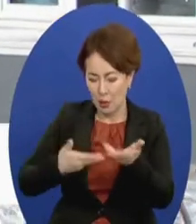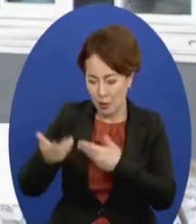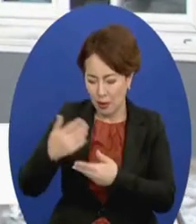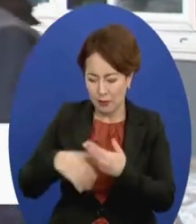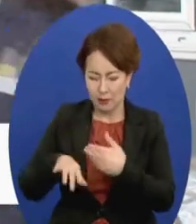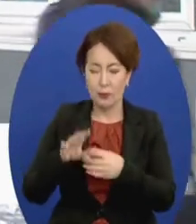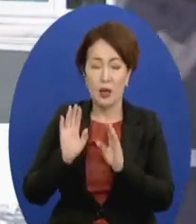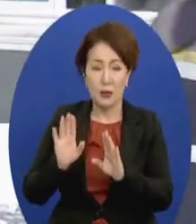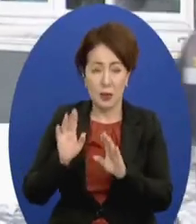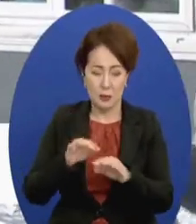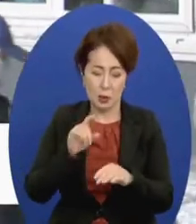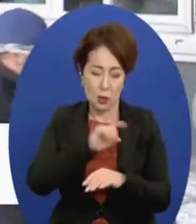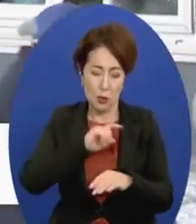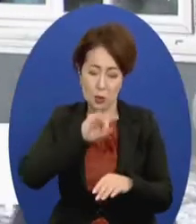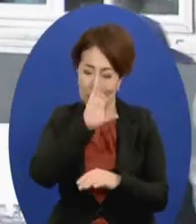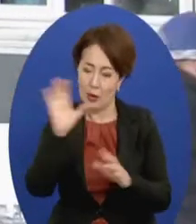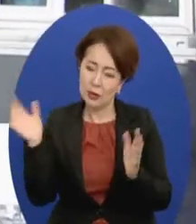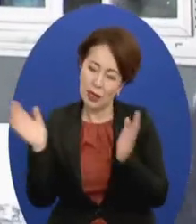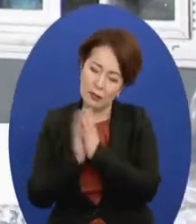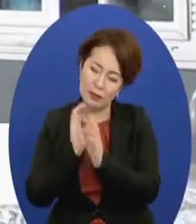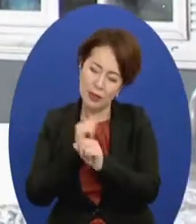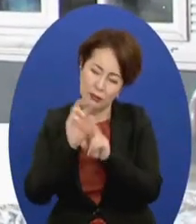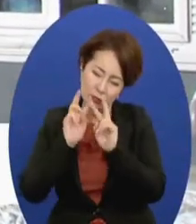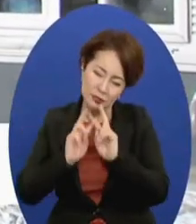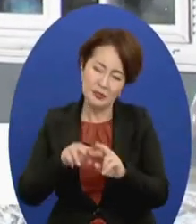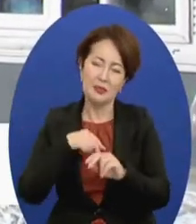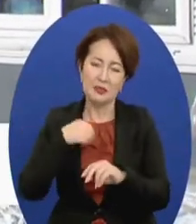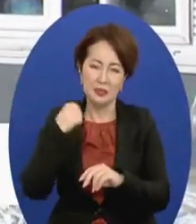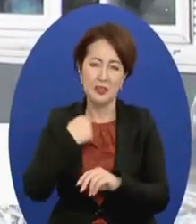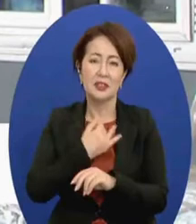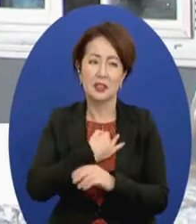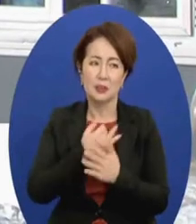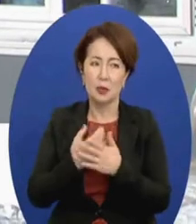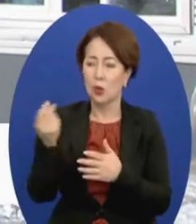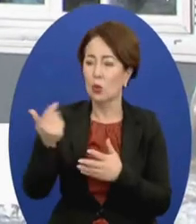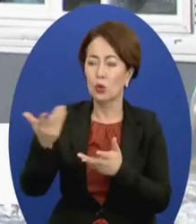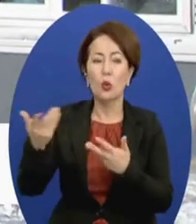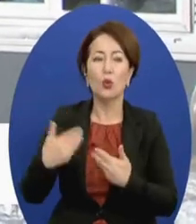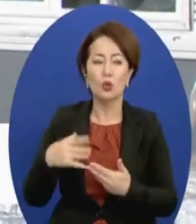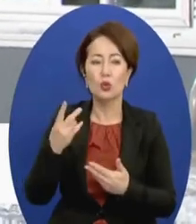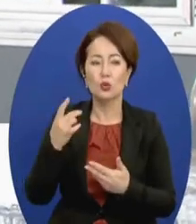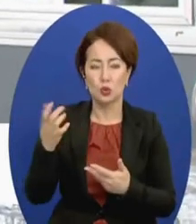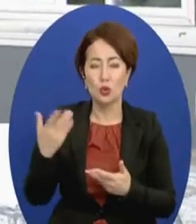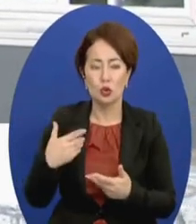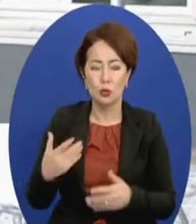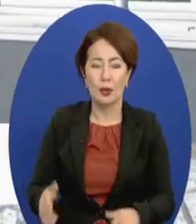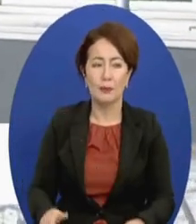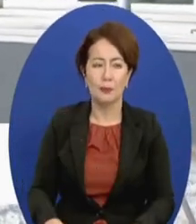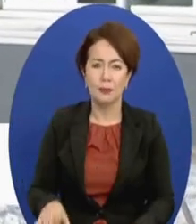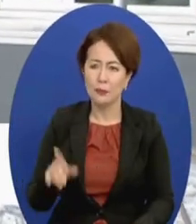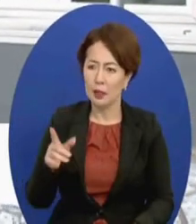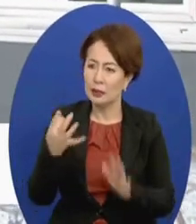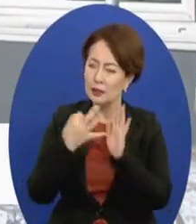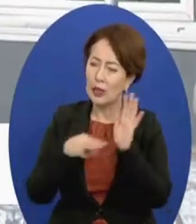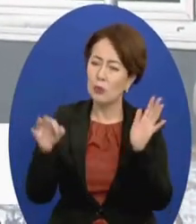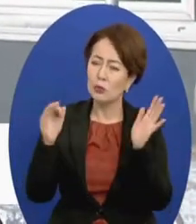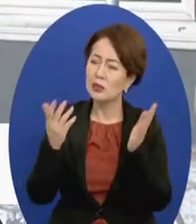хөшлийн хамтарч үргэлжлүүлэн ажиллах баха гэдэгт итгэж байна тийм. Үнгүүгээр нийлүүлж байгаа. 800 мянган